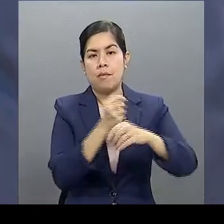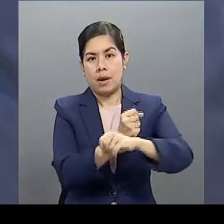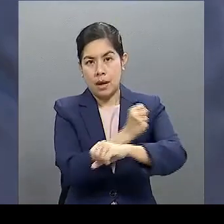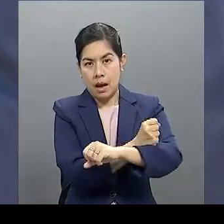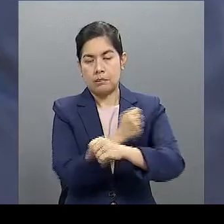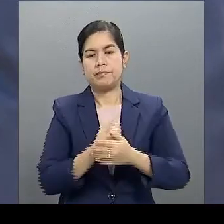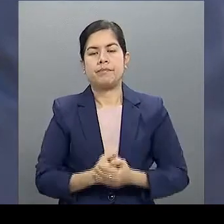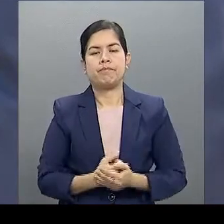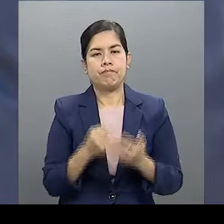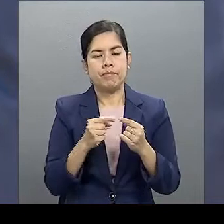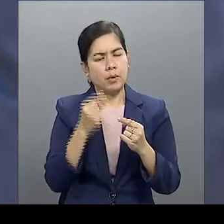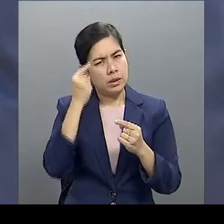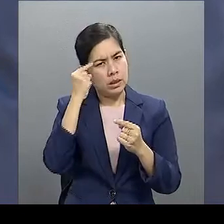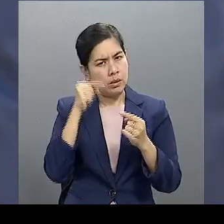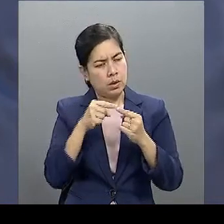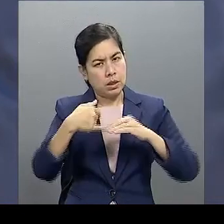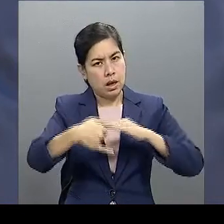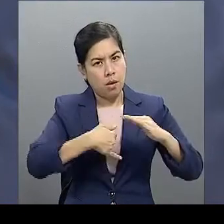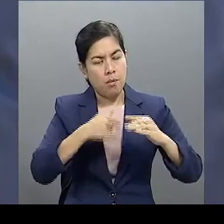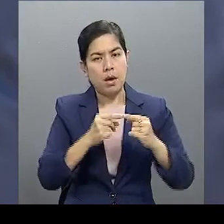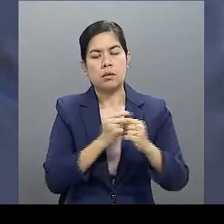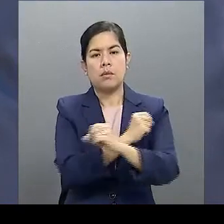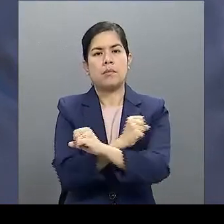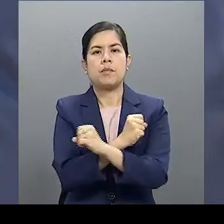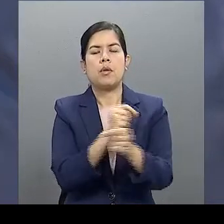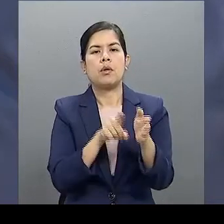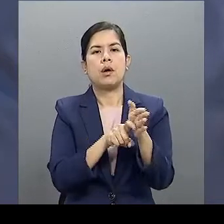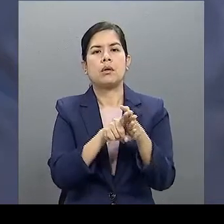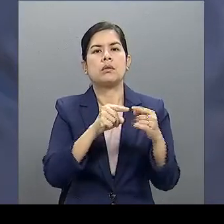วนของโรคติดเชื้อไวรัสโคโรนาครับ